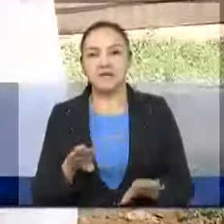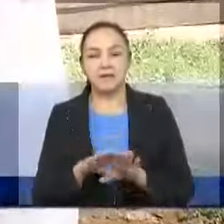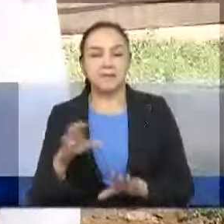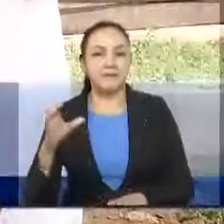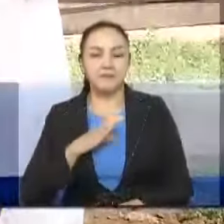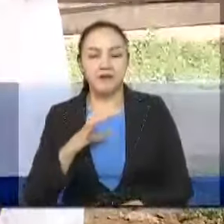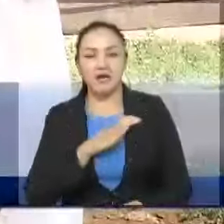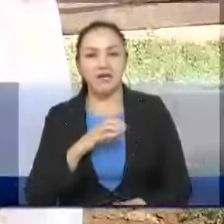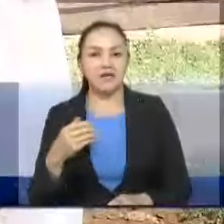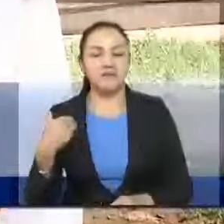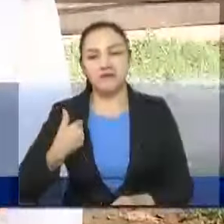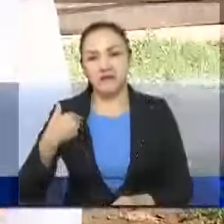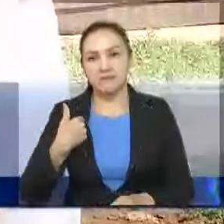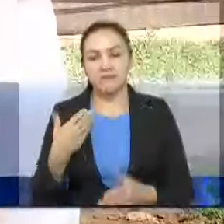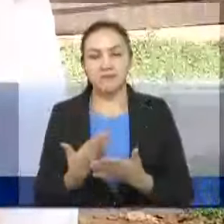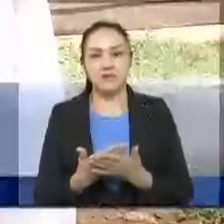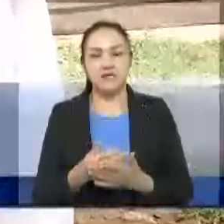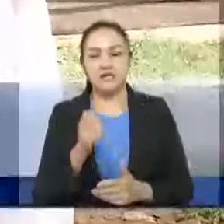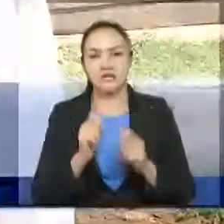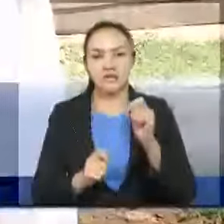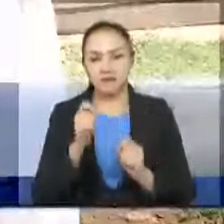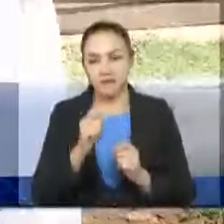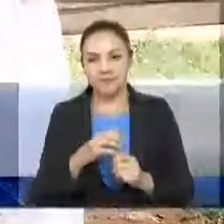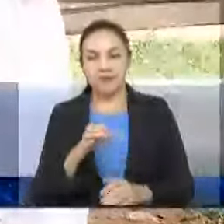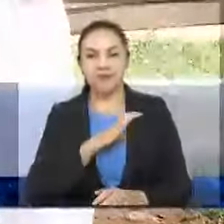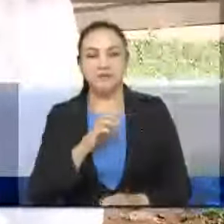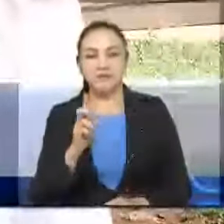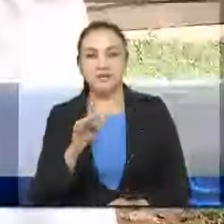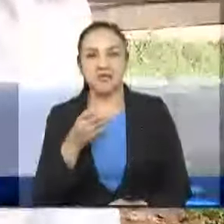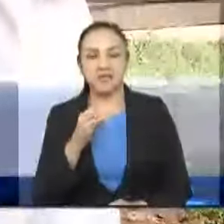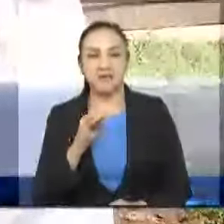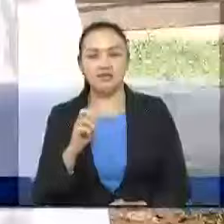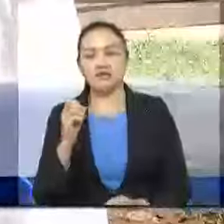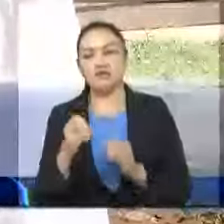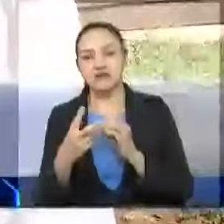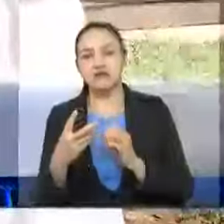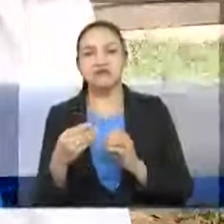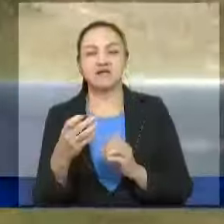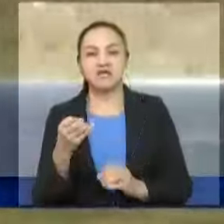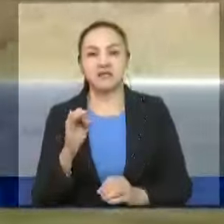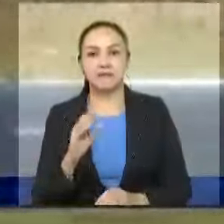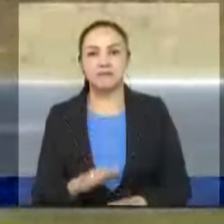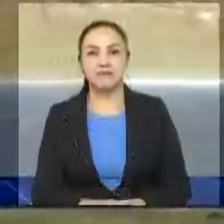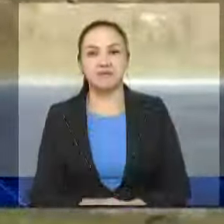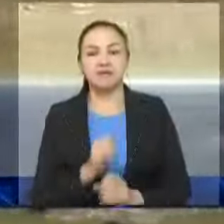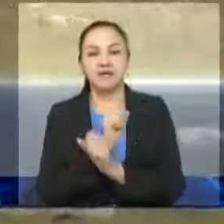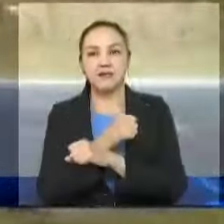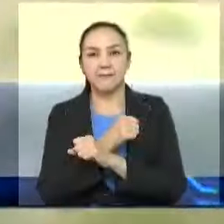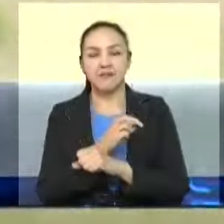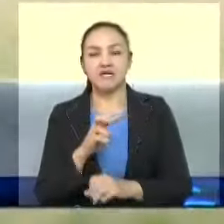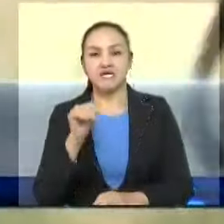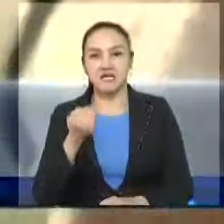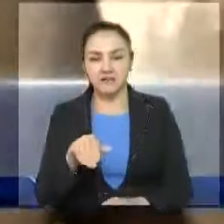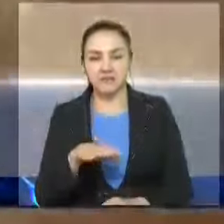богат витаминами и микроэлементами. Кисломолочный продукт богат белками, витамином В12, кальцием. Это верблюды фирмы